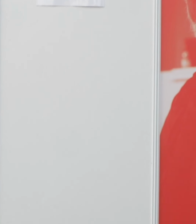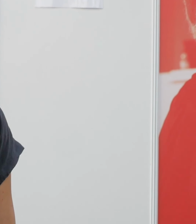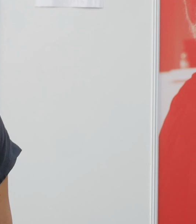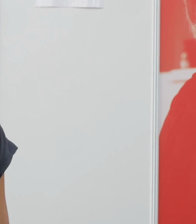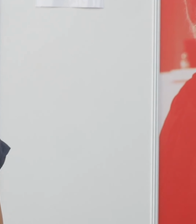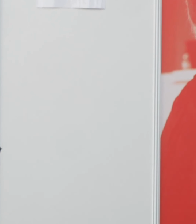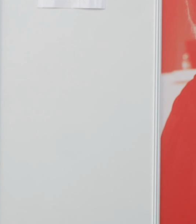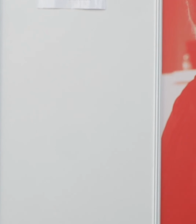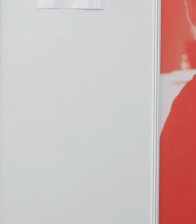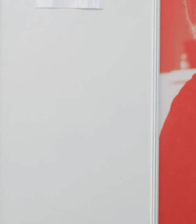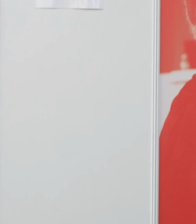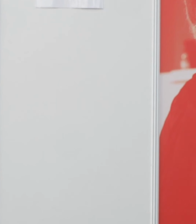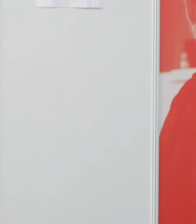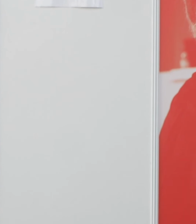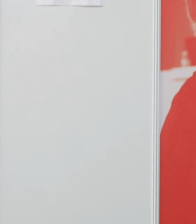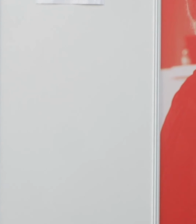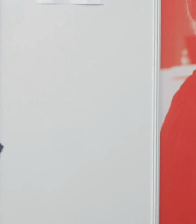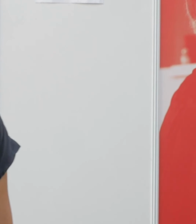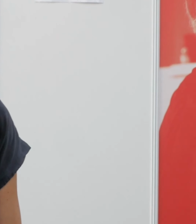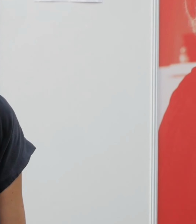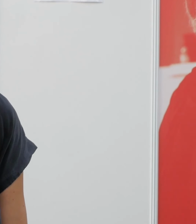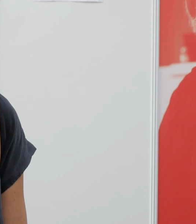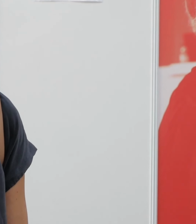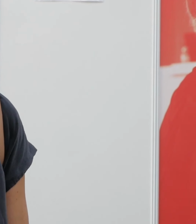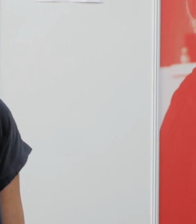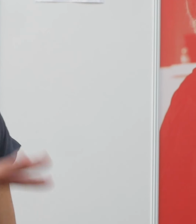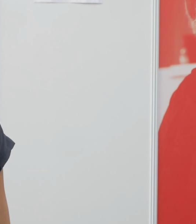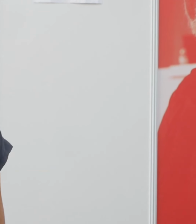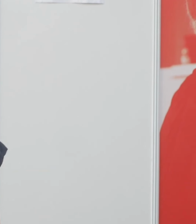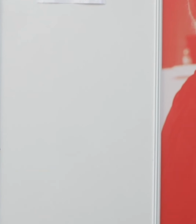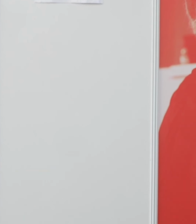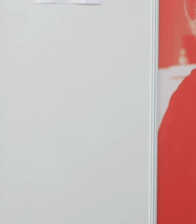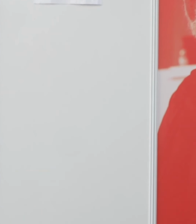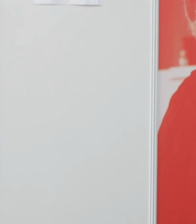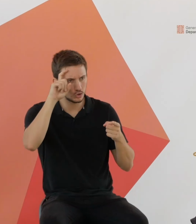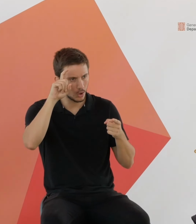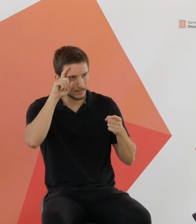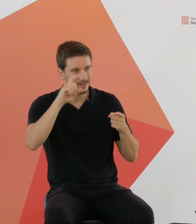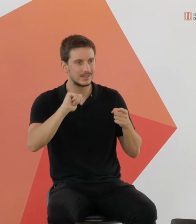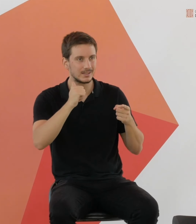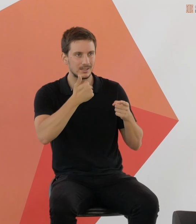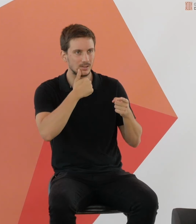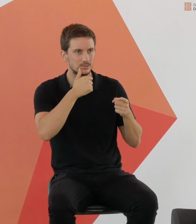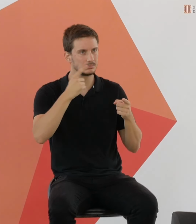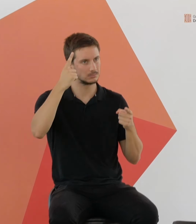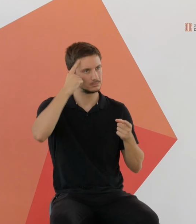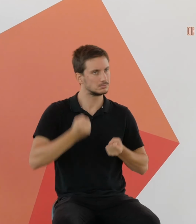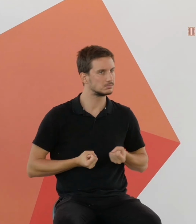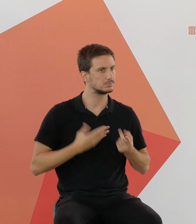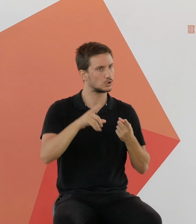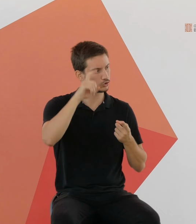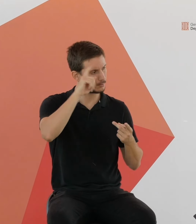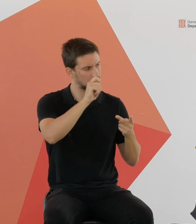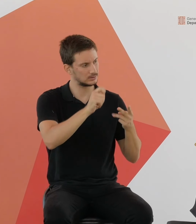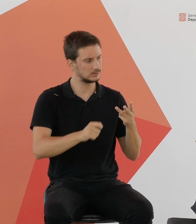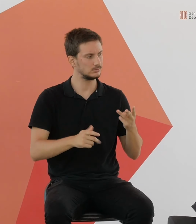Perelló, i bé, doncs ara amb Mignot, amb el Manuel Baixauli, anem fent un retrat, també per donar a conèixer, no? Perquè de vegades